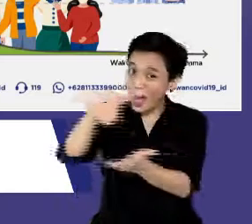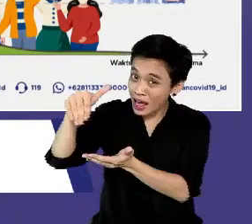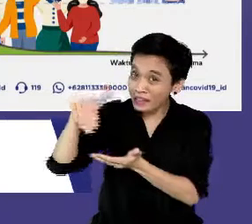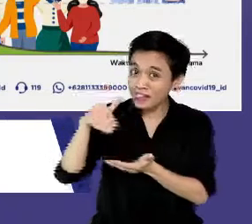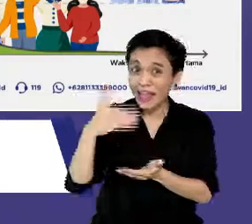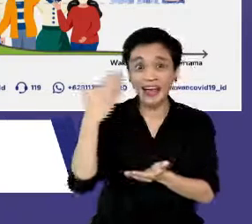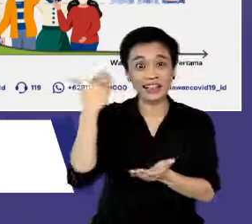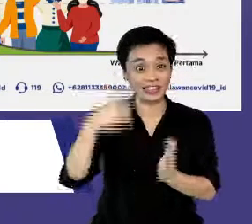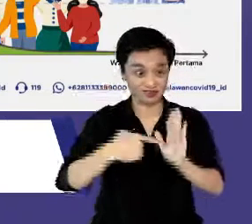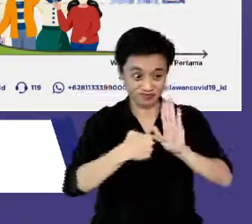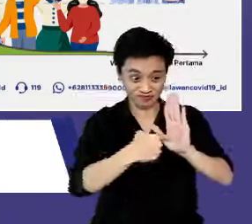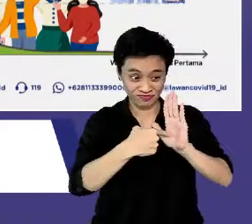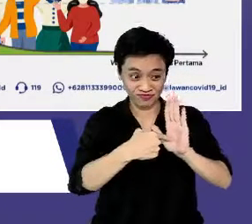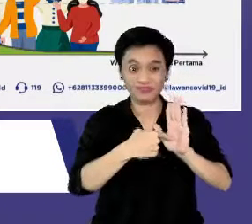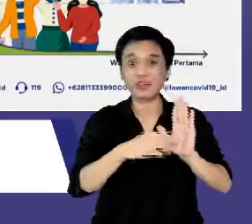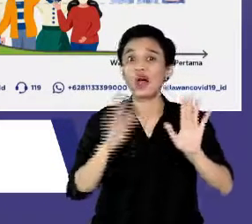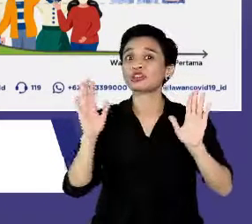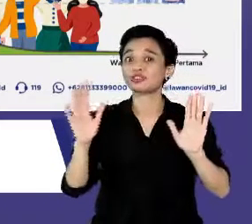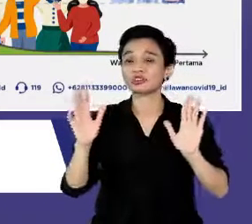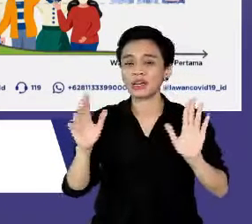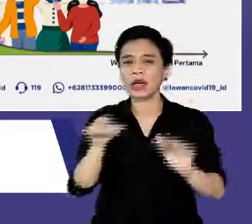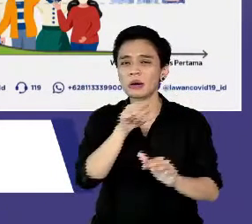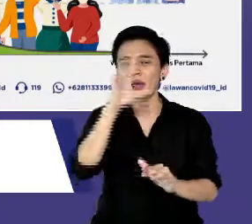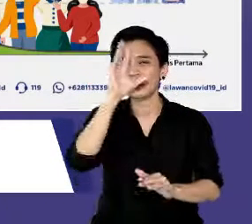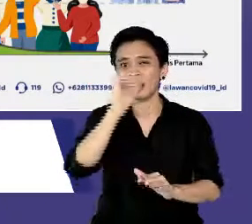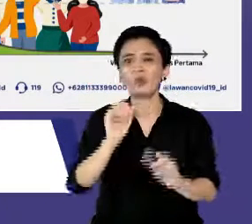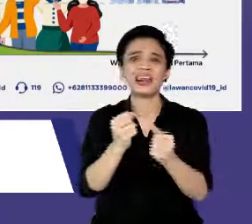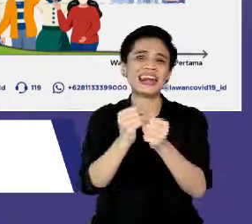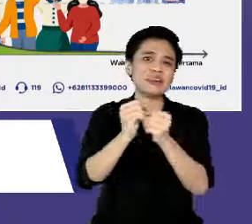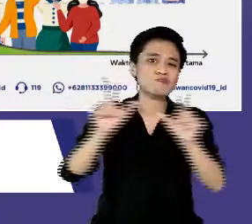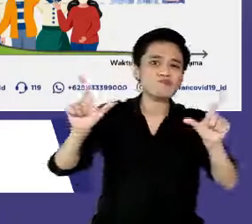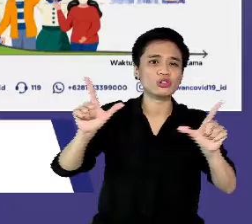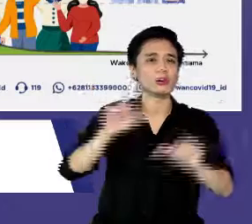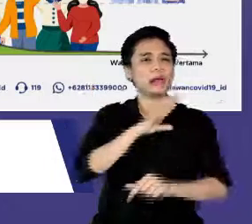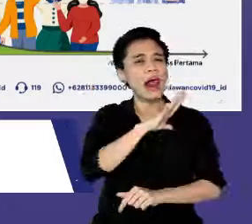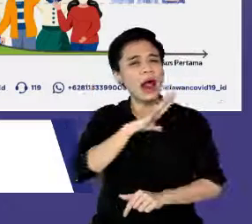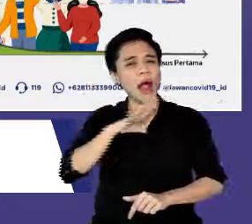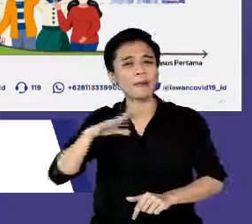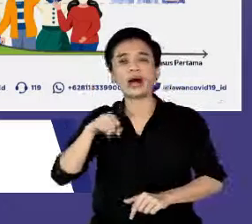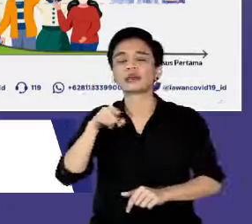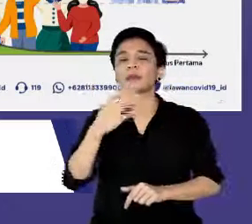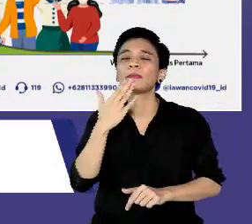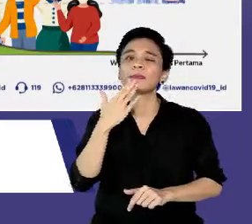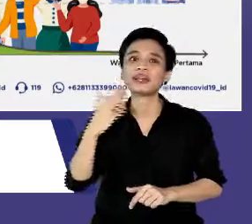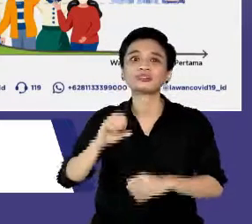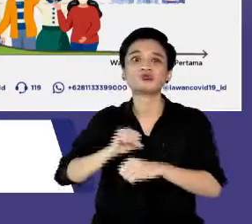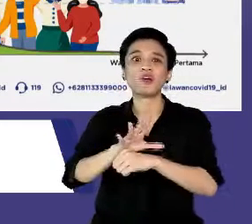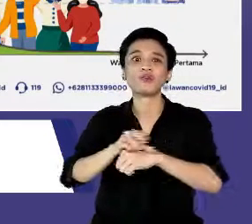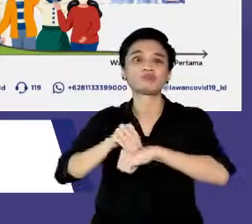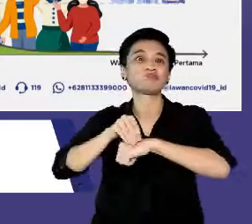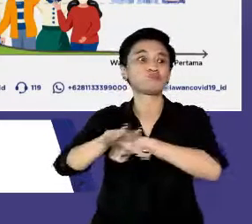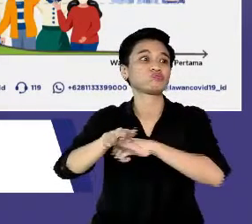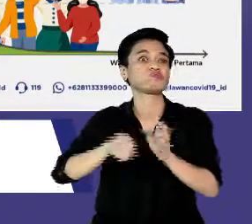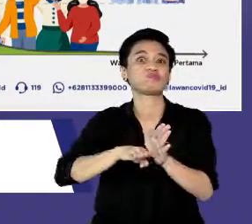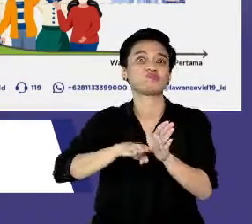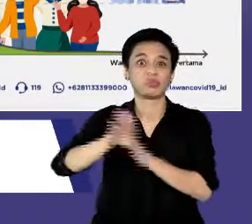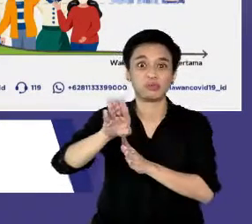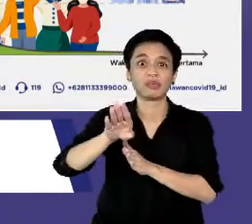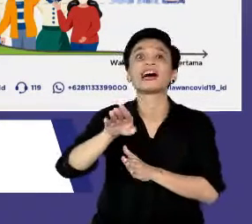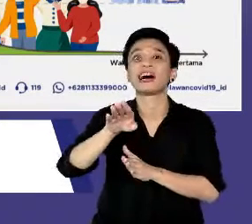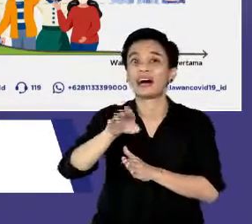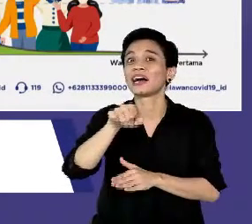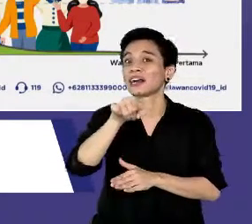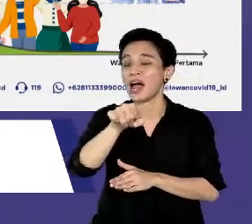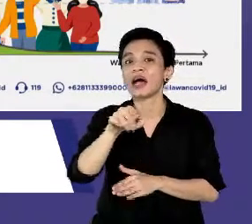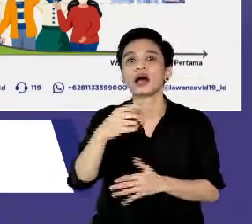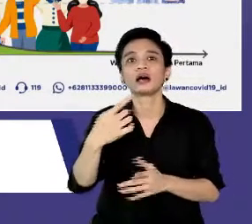saya paparkan sebelumnya beberapa FF libur panjang yang menimbulkan kenaikan kasus membuktikan bahwa penularan dan